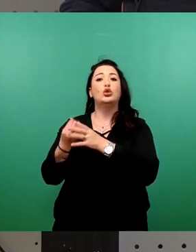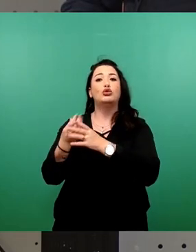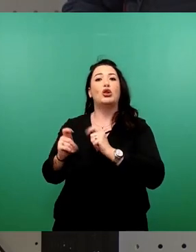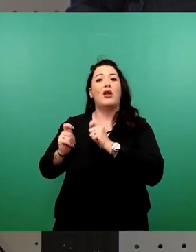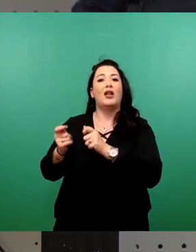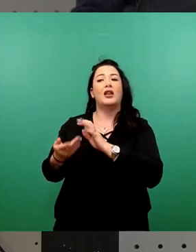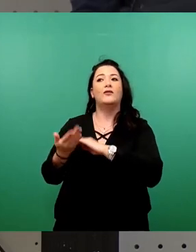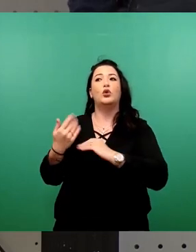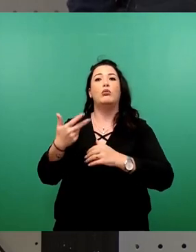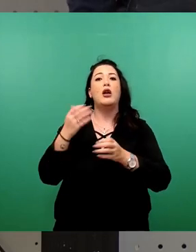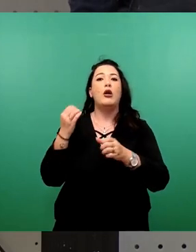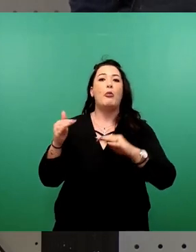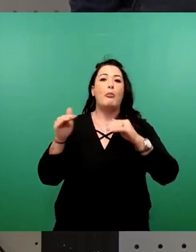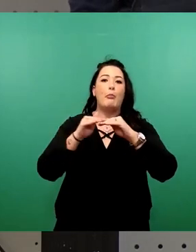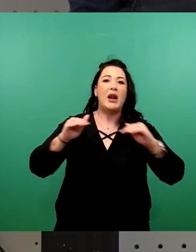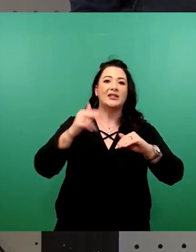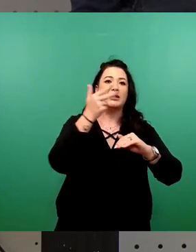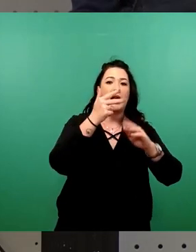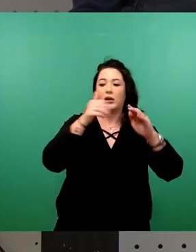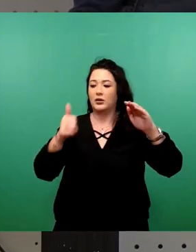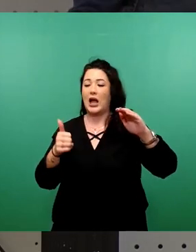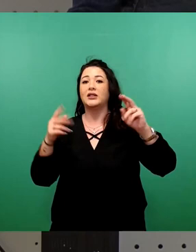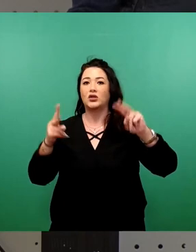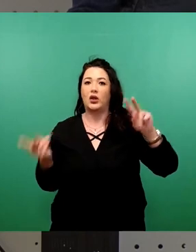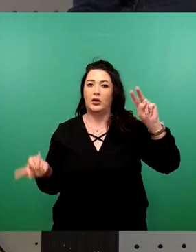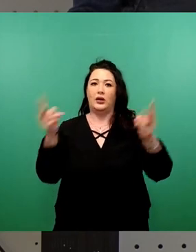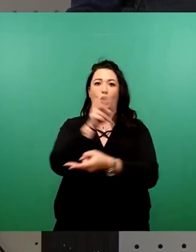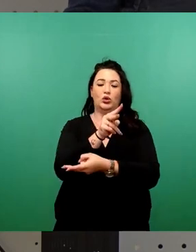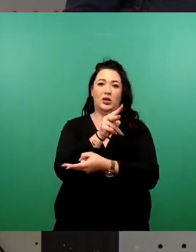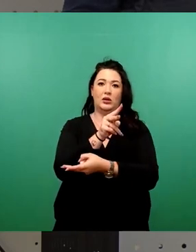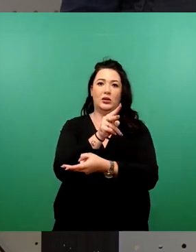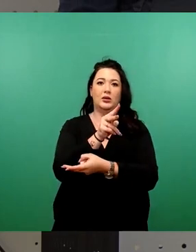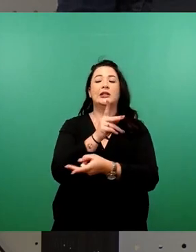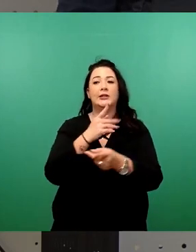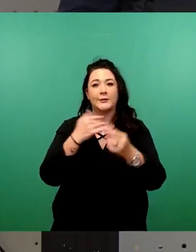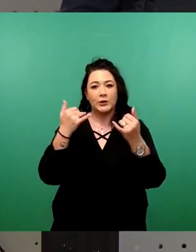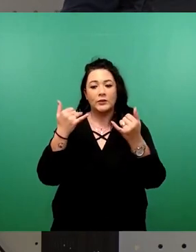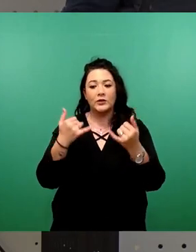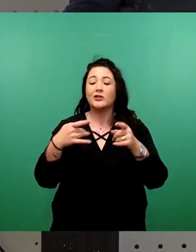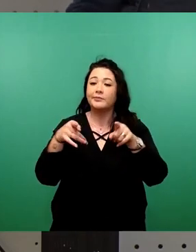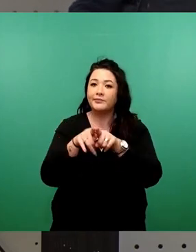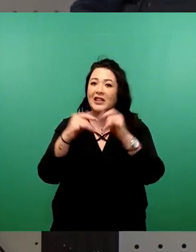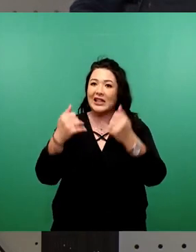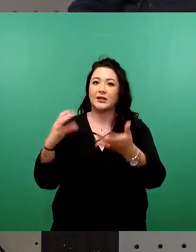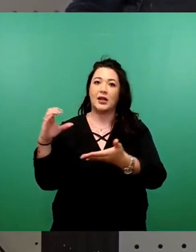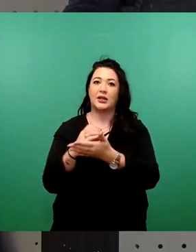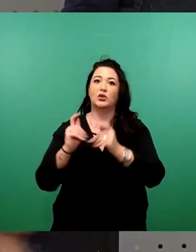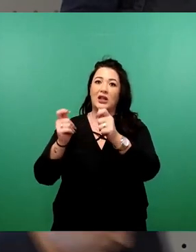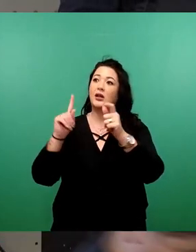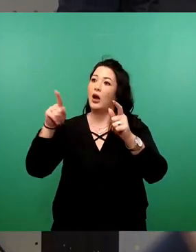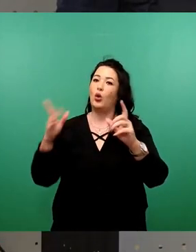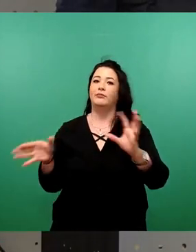1 zu tauschen, also Herrn Donhauser und Frau Kaufmann zu tauschen, sich genauso auf den jetzt vorgelegten Ersetzungsantrag bezieht. Vielen Dank.